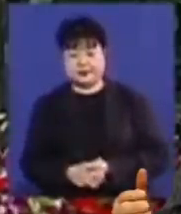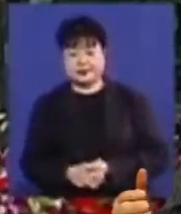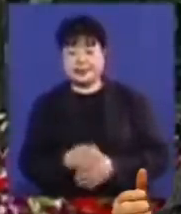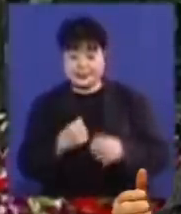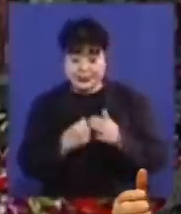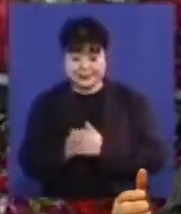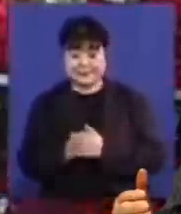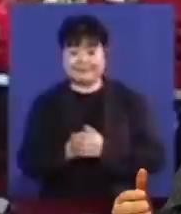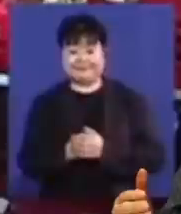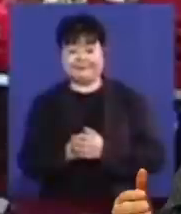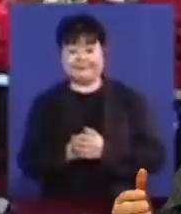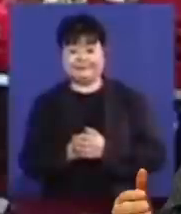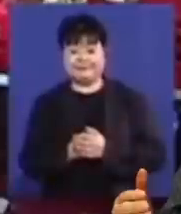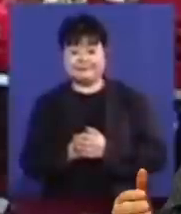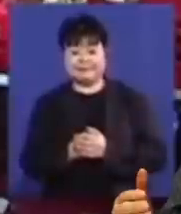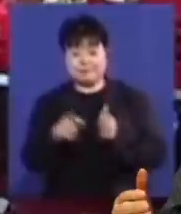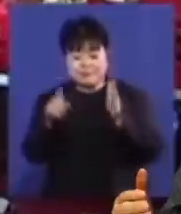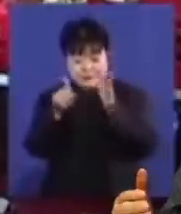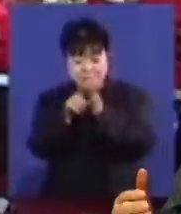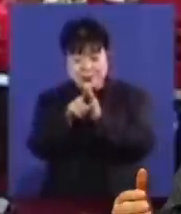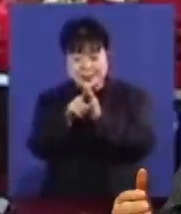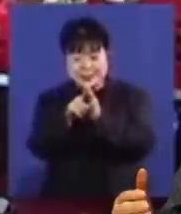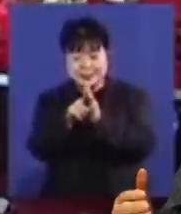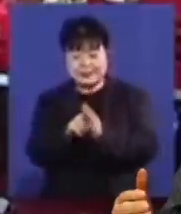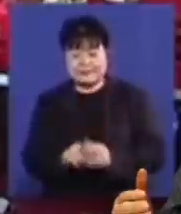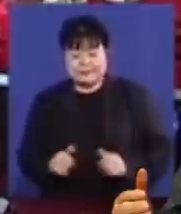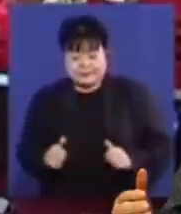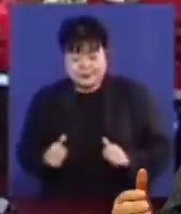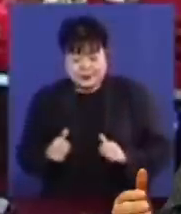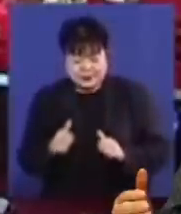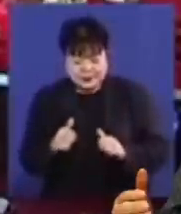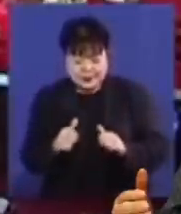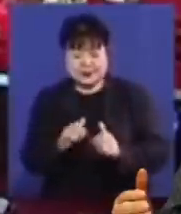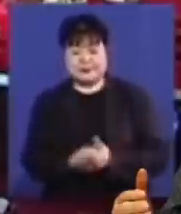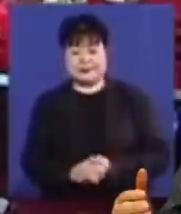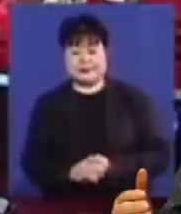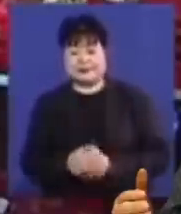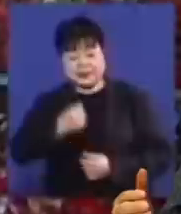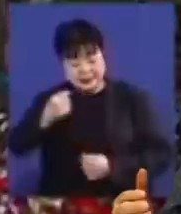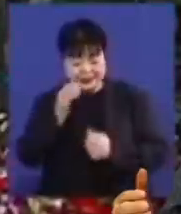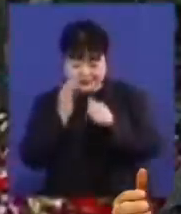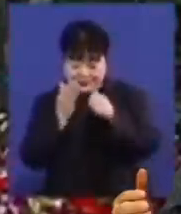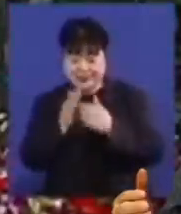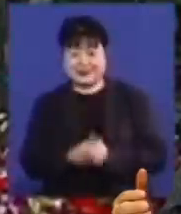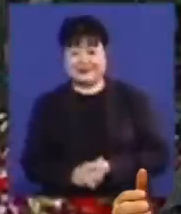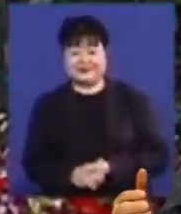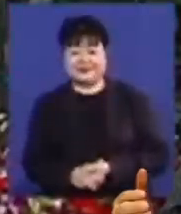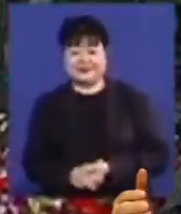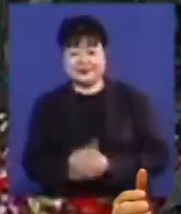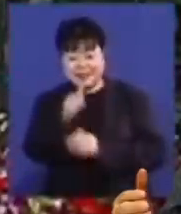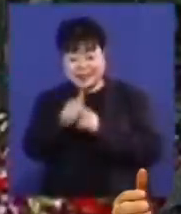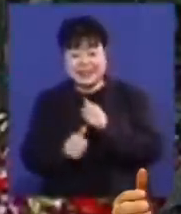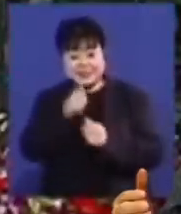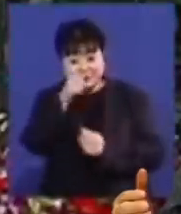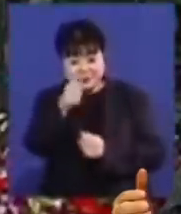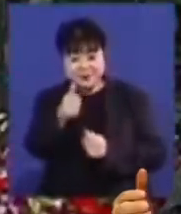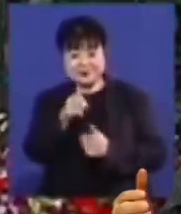그러므로 믿음을 성실하게 가져야 되는 것입니다. 하나님은